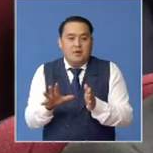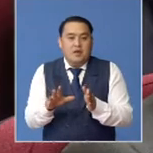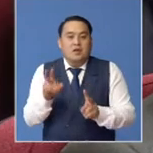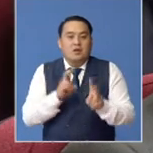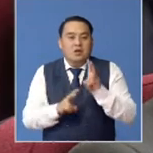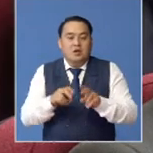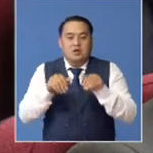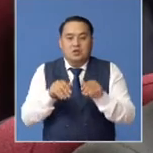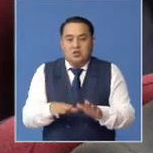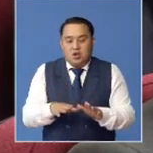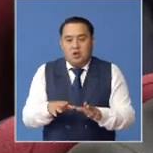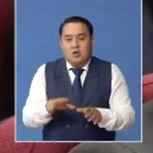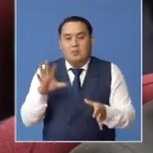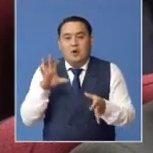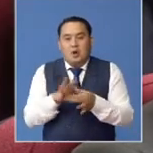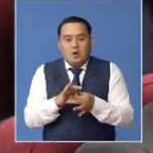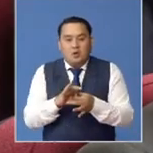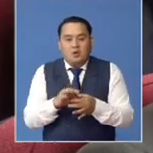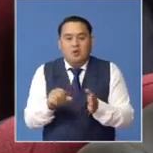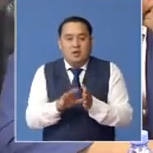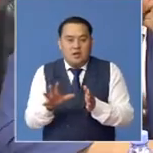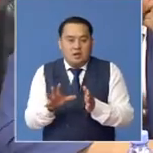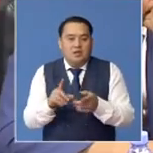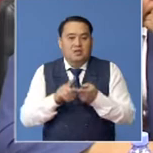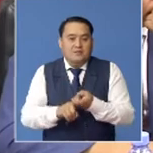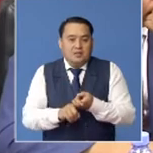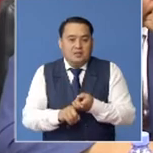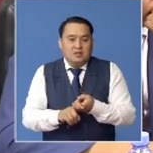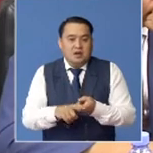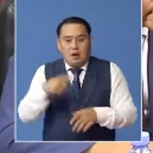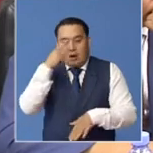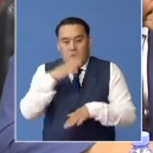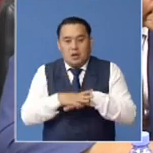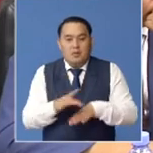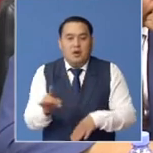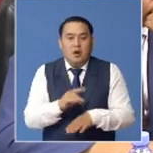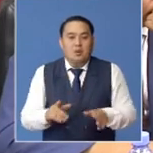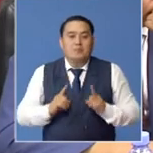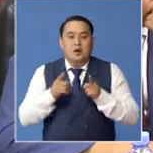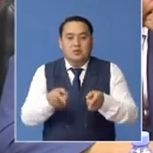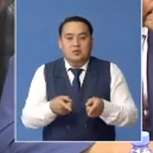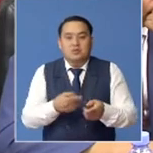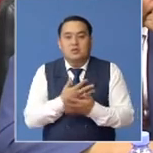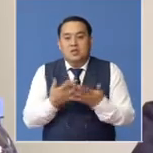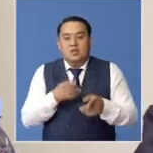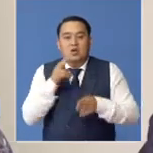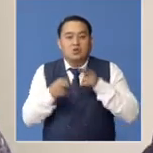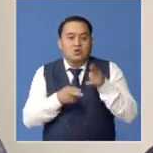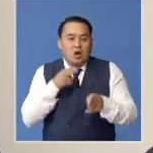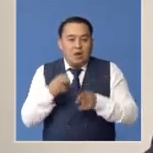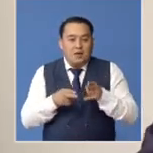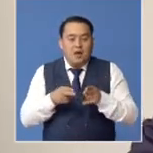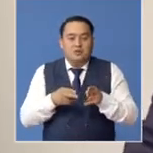искать альтернативные варианты подключения к источнику энергии. В связи с этим на акима района поступило сразу несколько жалоб. Дело